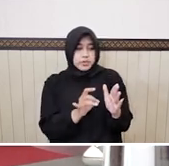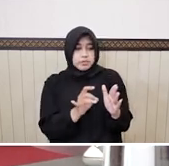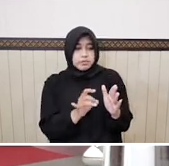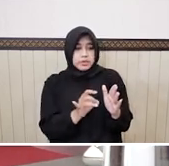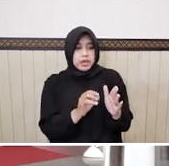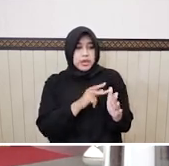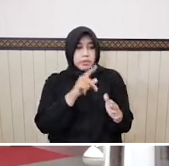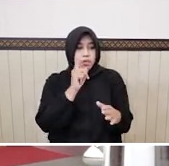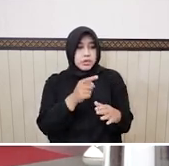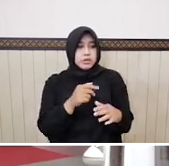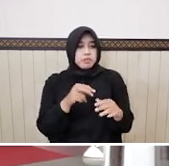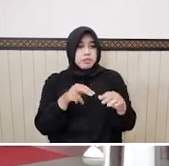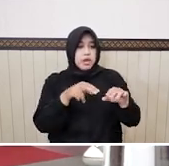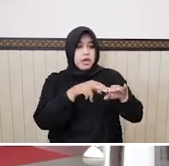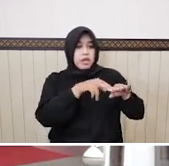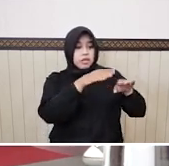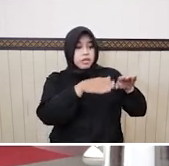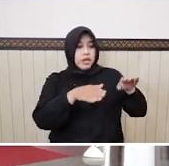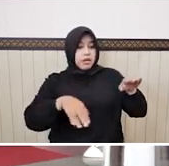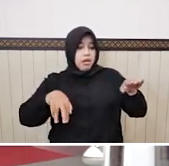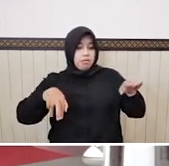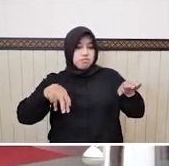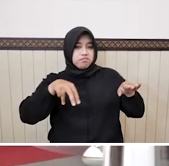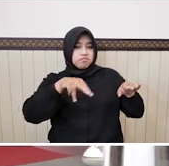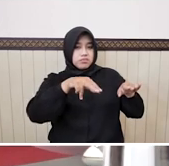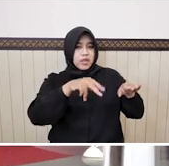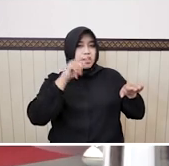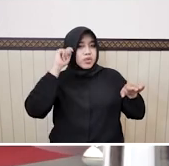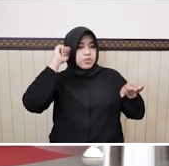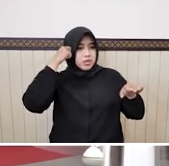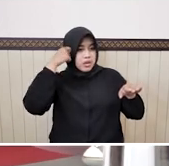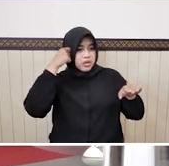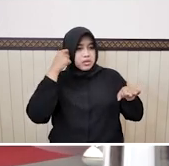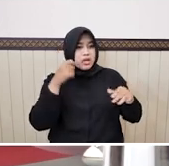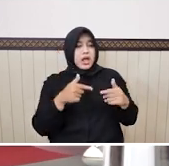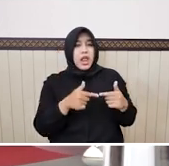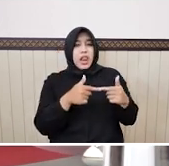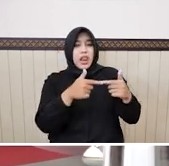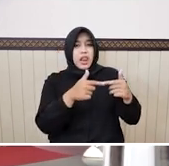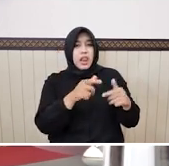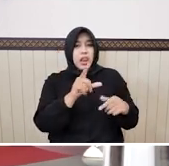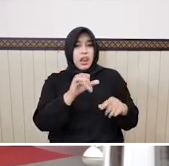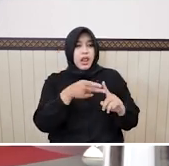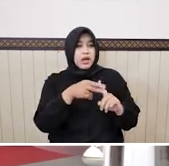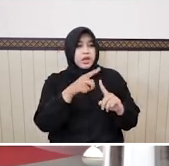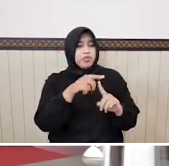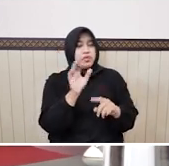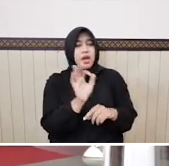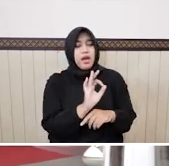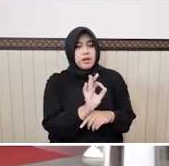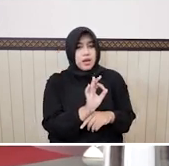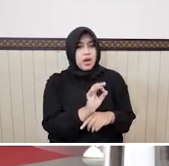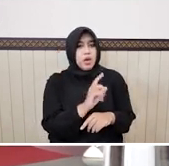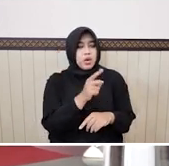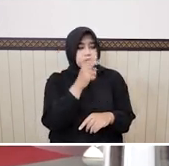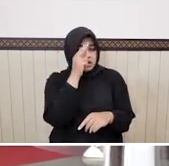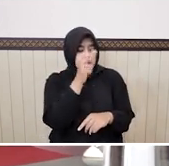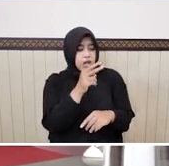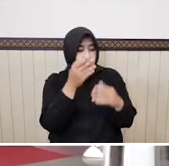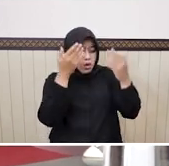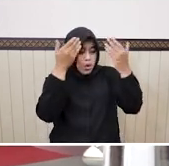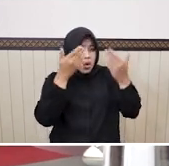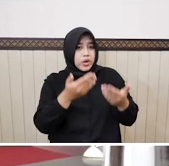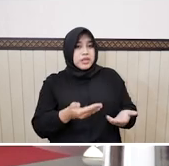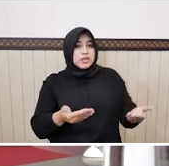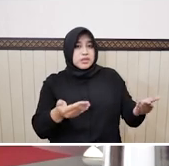dan kami harus naik tangga dan sebagainya seperti itu lift agak ada live tapi kita harus lihat juga kondisi